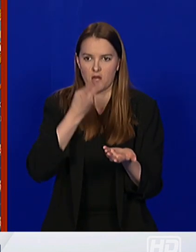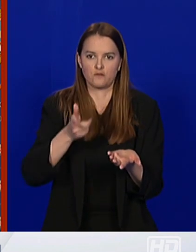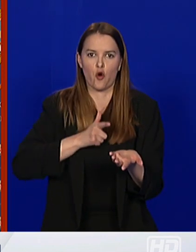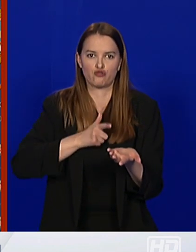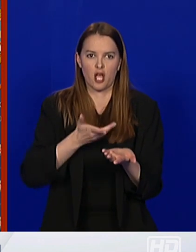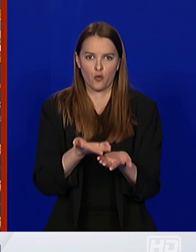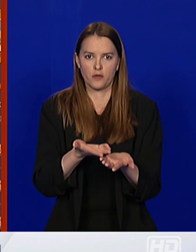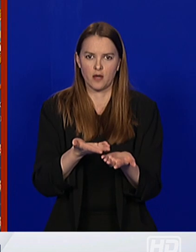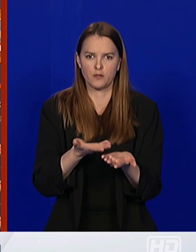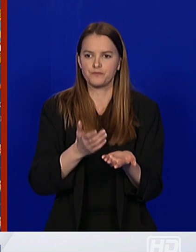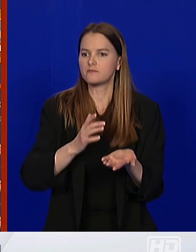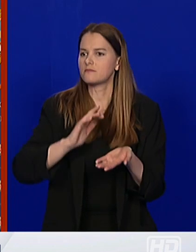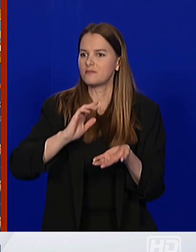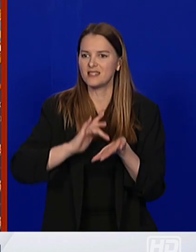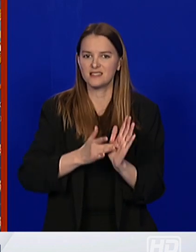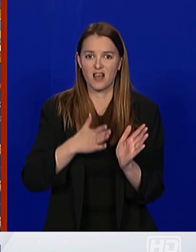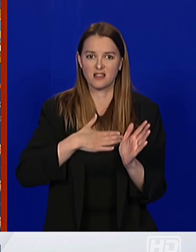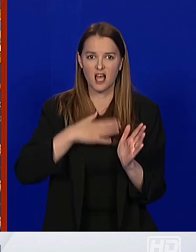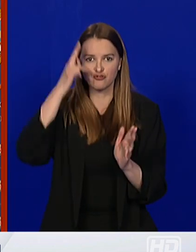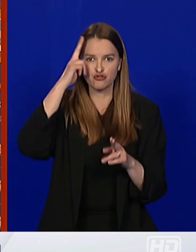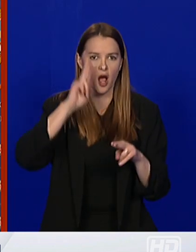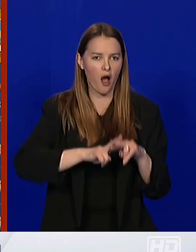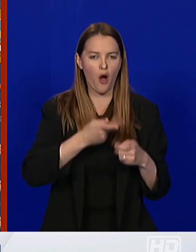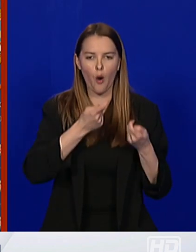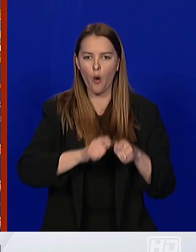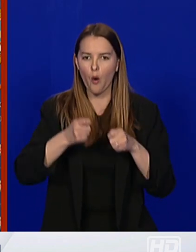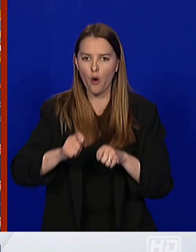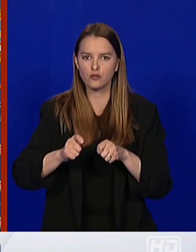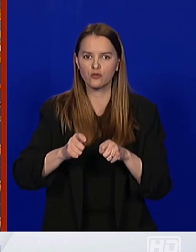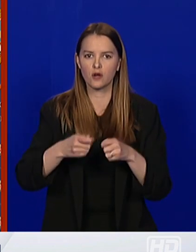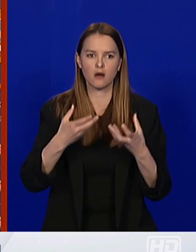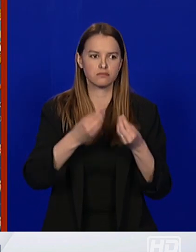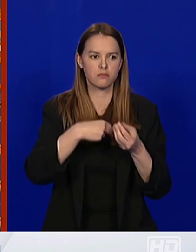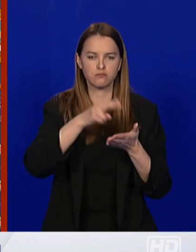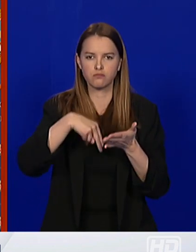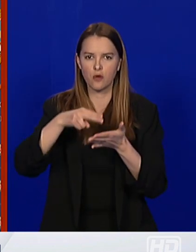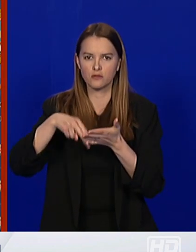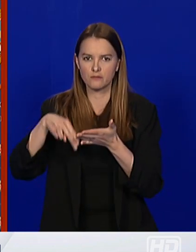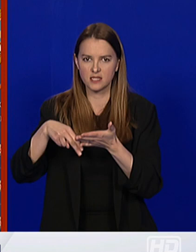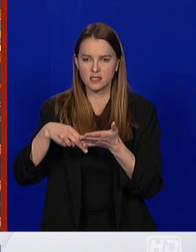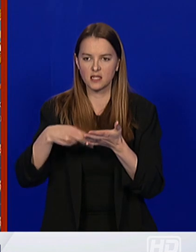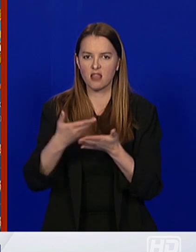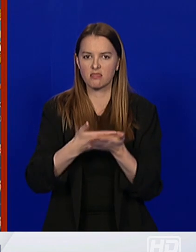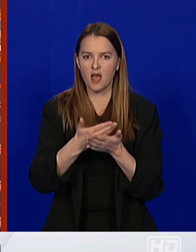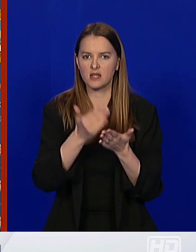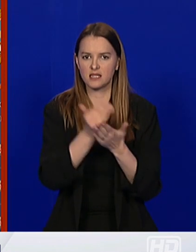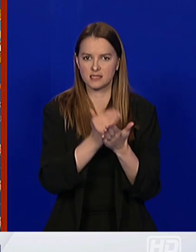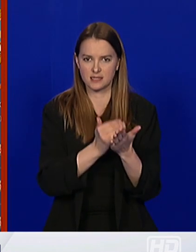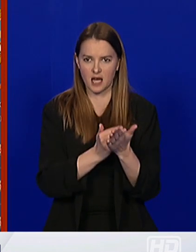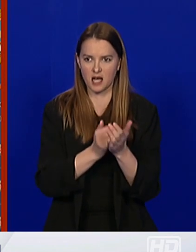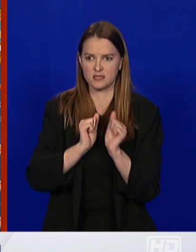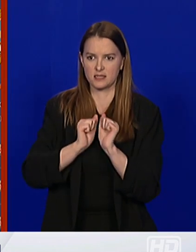odluke su bile supotpisane, dakle temeljene na zakonu o zaštiti pučanstva od zaraznih bolesti koje ćemo